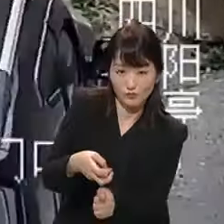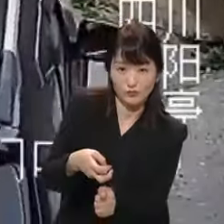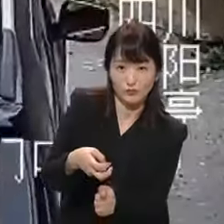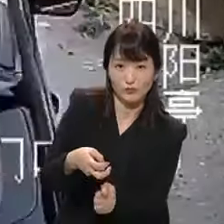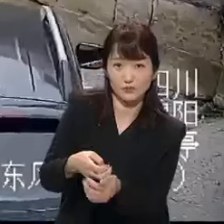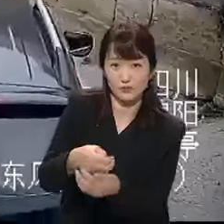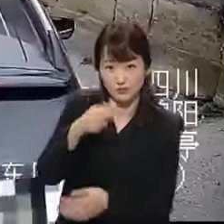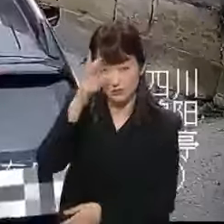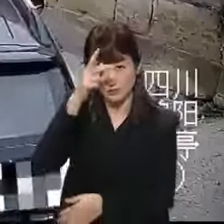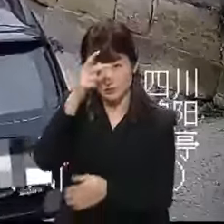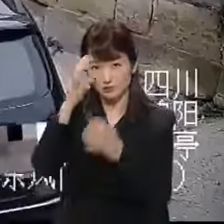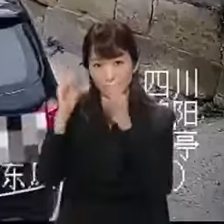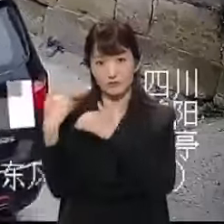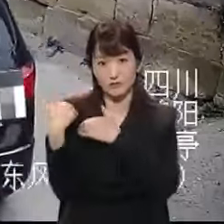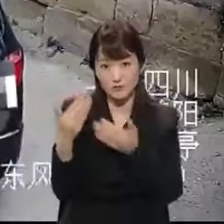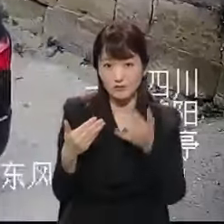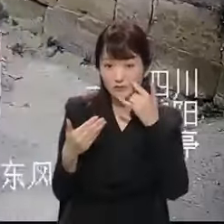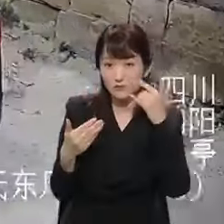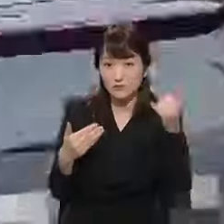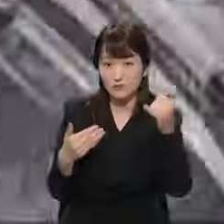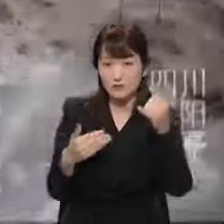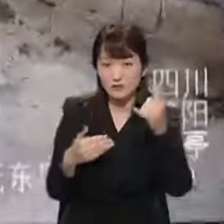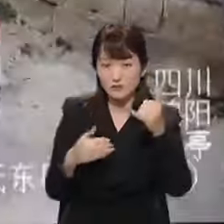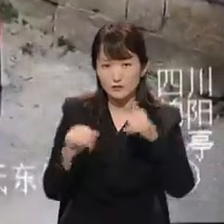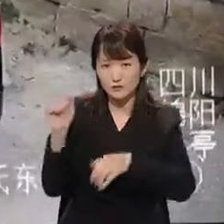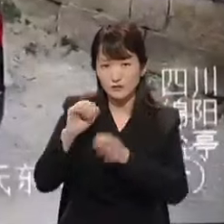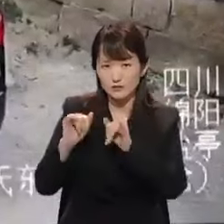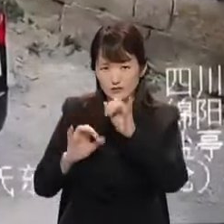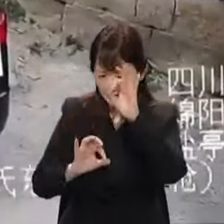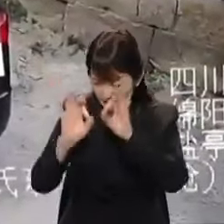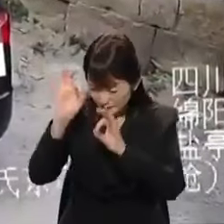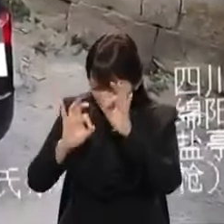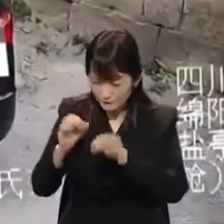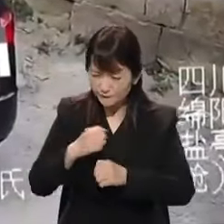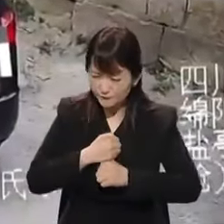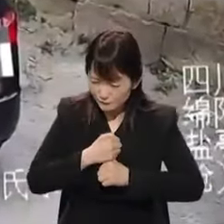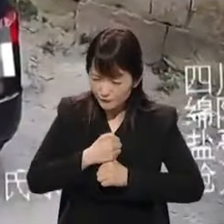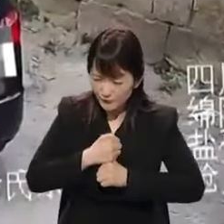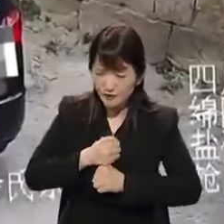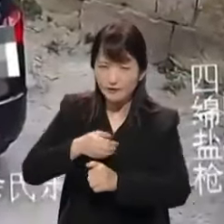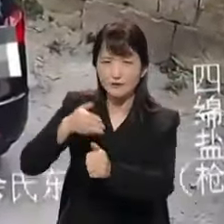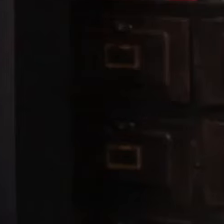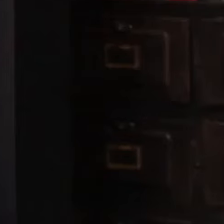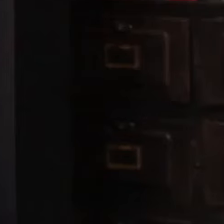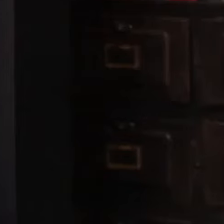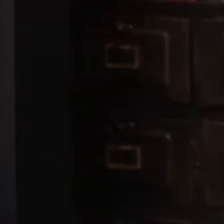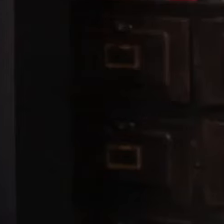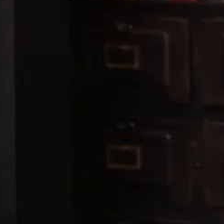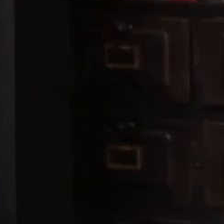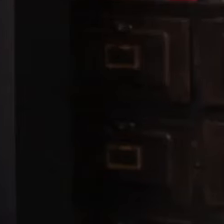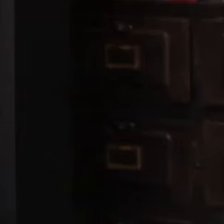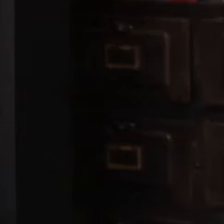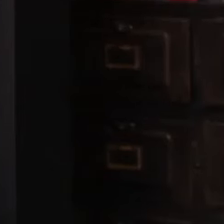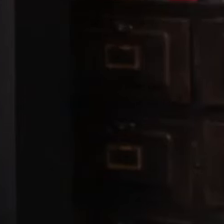경찰은 아이를 방치한 부모와 이 부주의한 운전자 모두에게 주의를 당부했다고 합니다. 천만다행입니다.